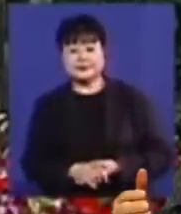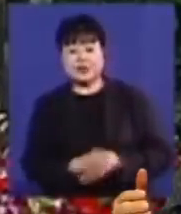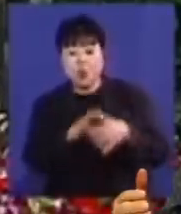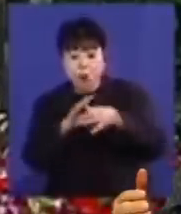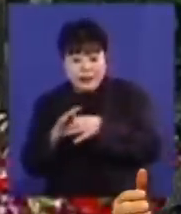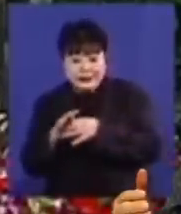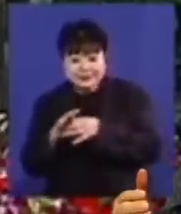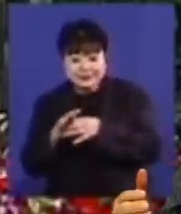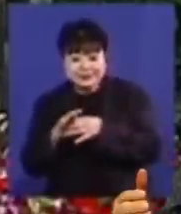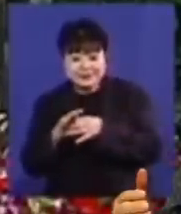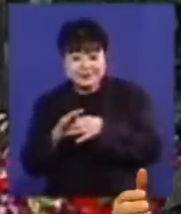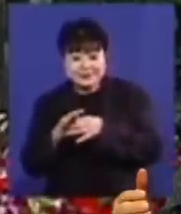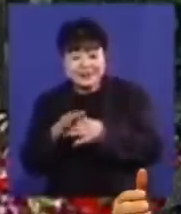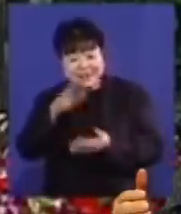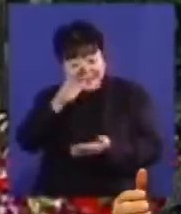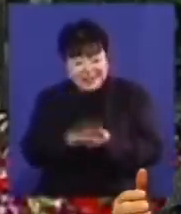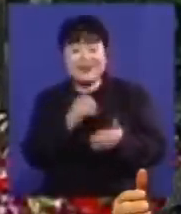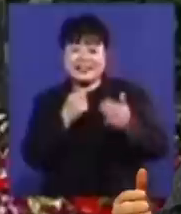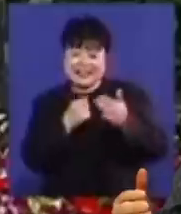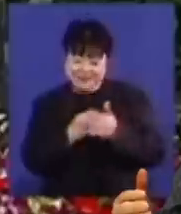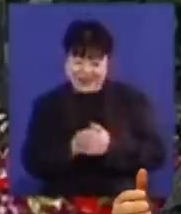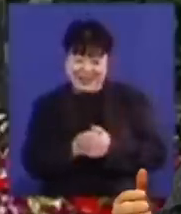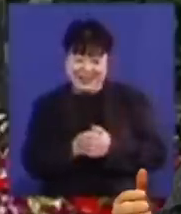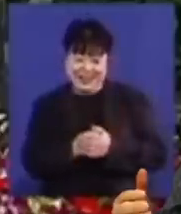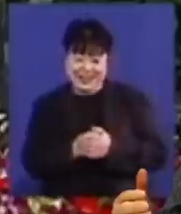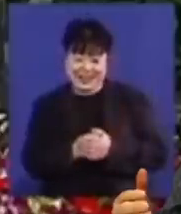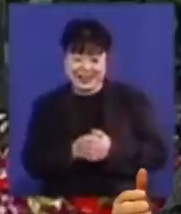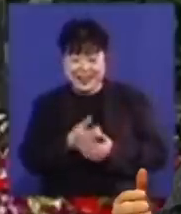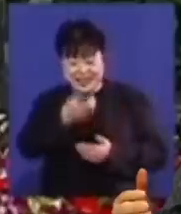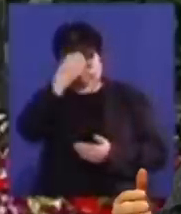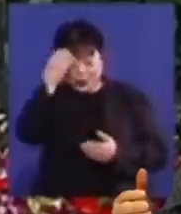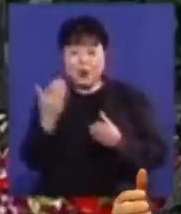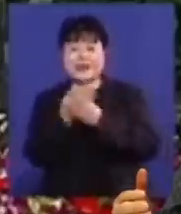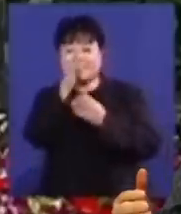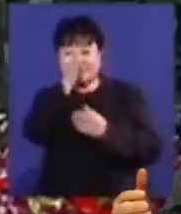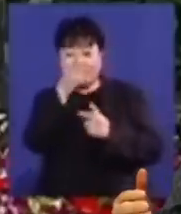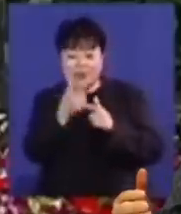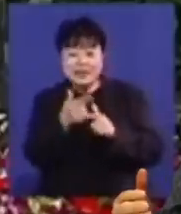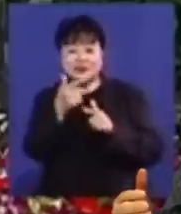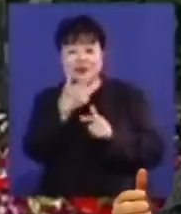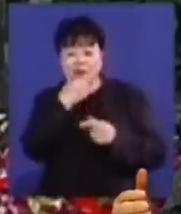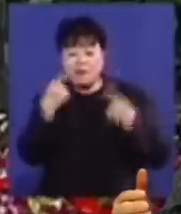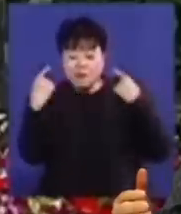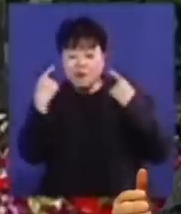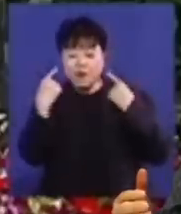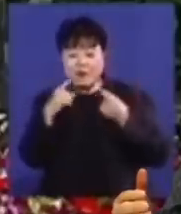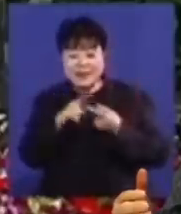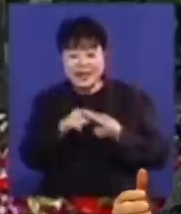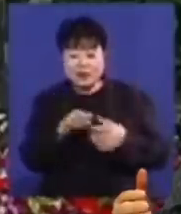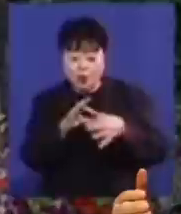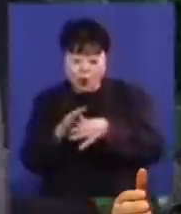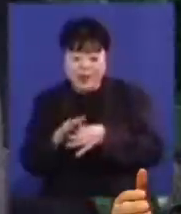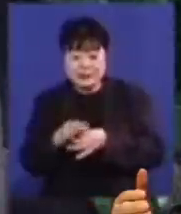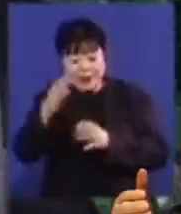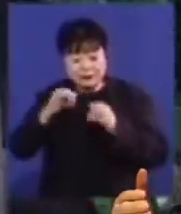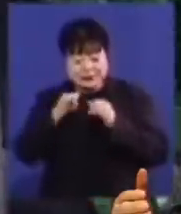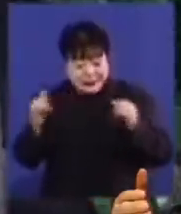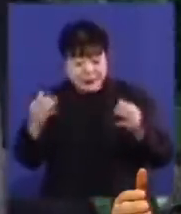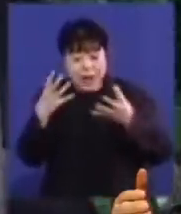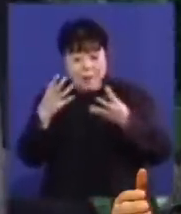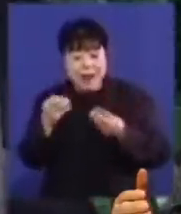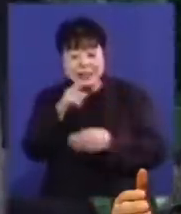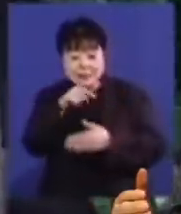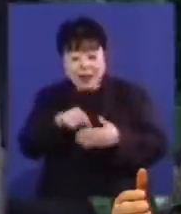관심이 뜨겁기 때문에 그렇게 한 것입니다. 예수님의 복음에 대한 관심이 우리 한국 사람들의